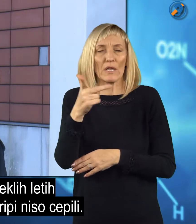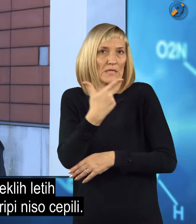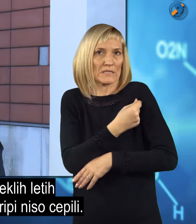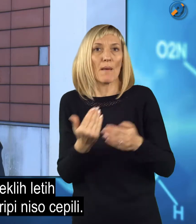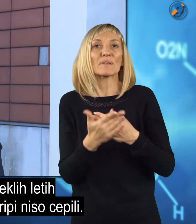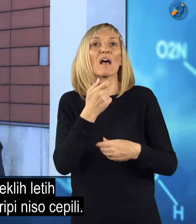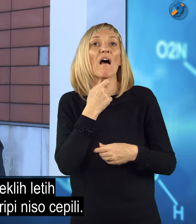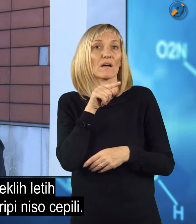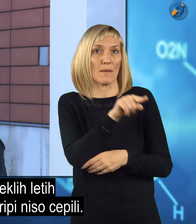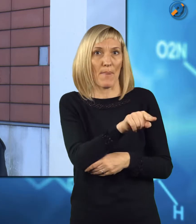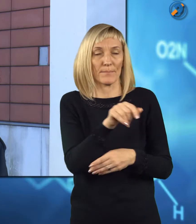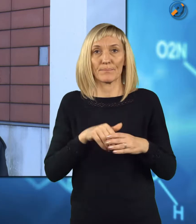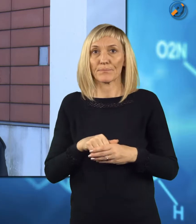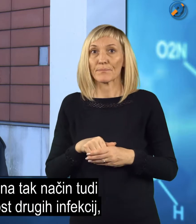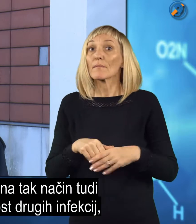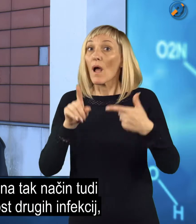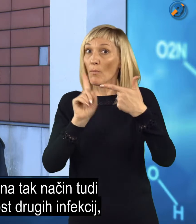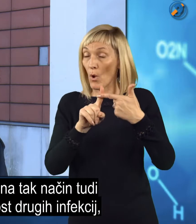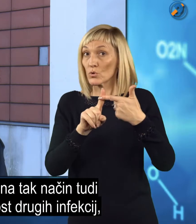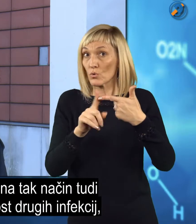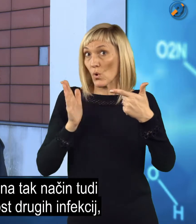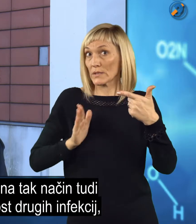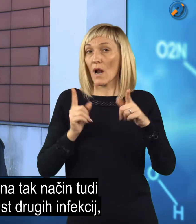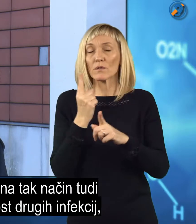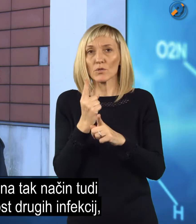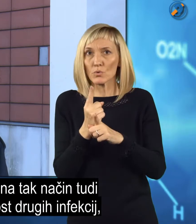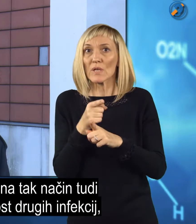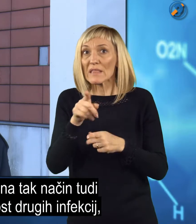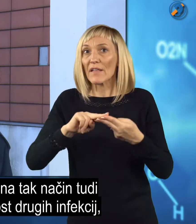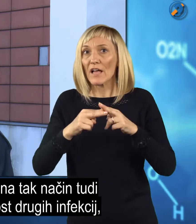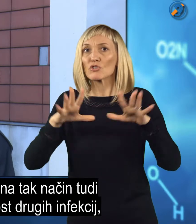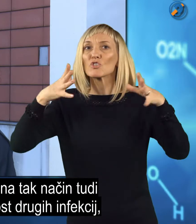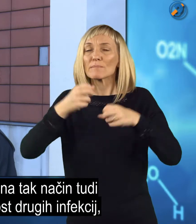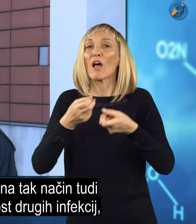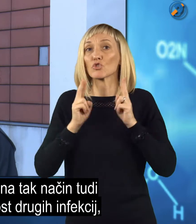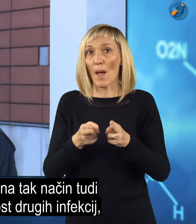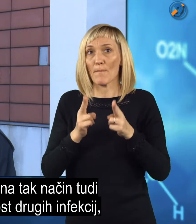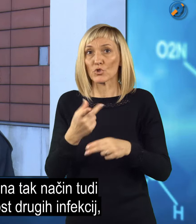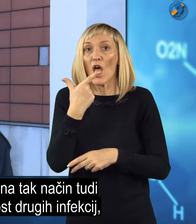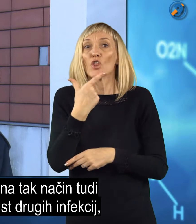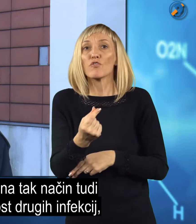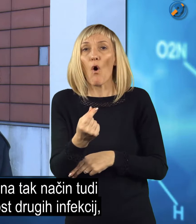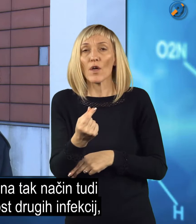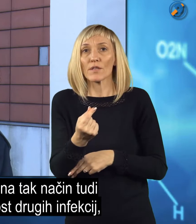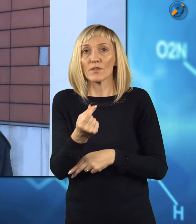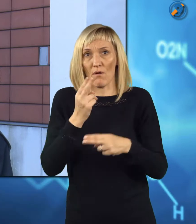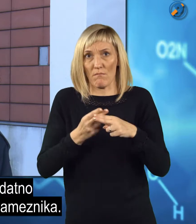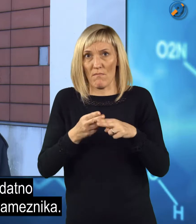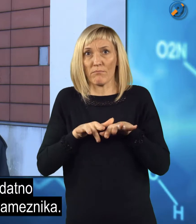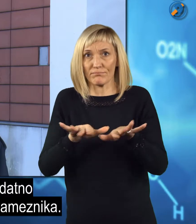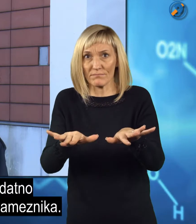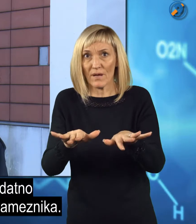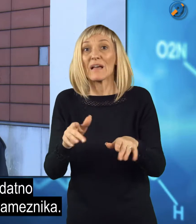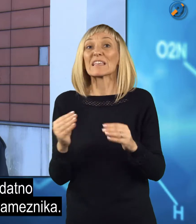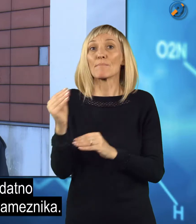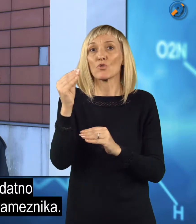sezonski gripi niso cepili. Po drugi strani pa na ta način tudi zmanjšamo možnost dvojnih infekcij, ki